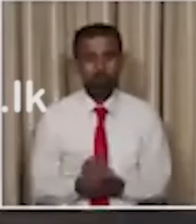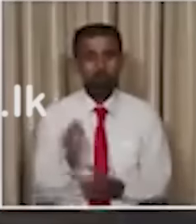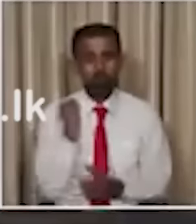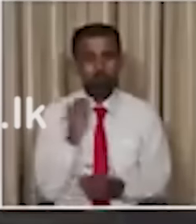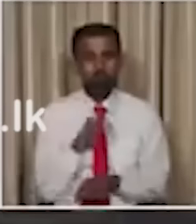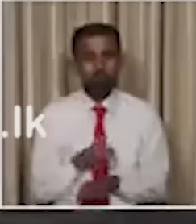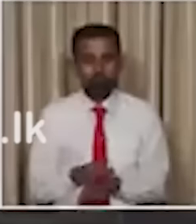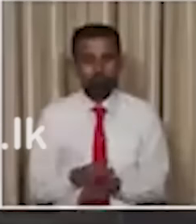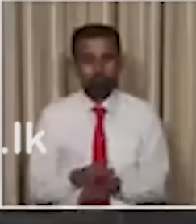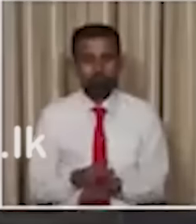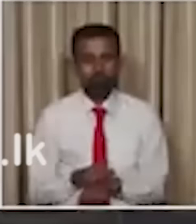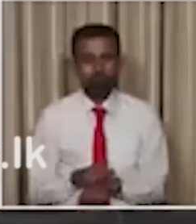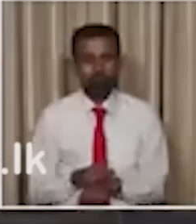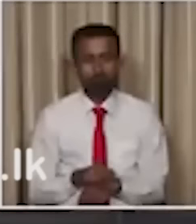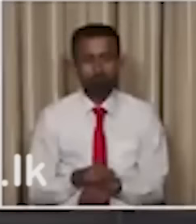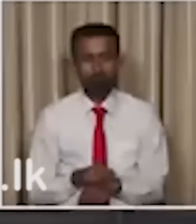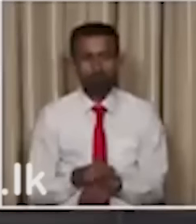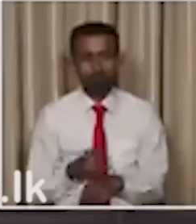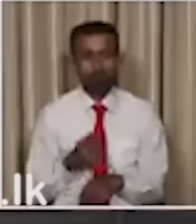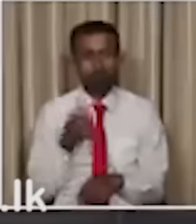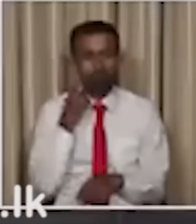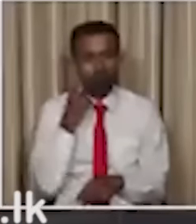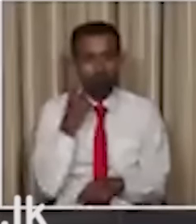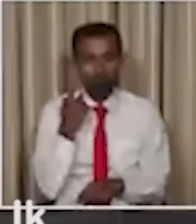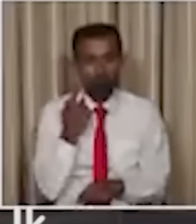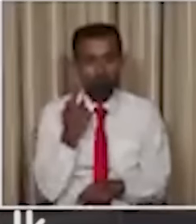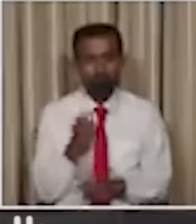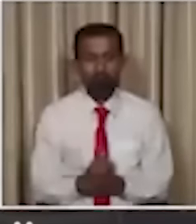ඒ වෙලාවේ මේ මං හිතන්නේ මේ